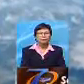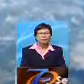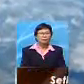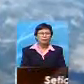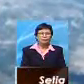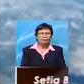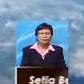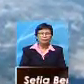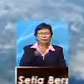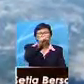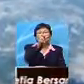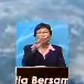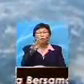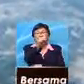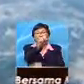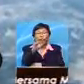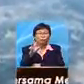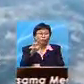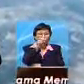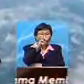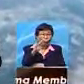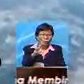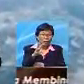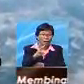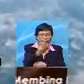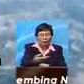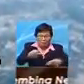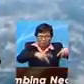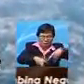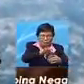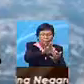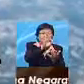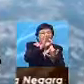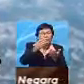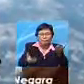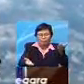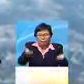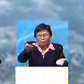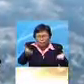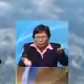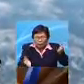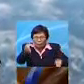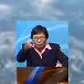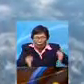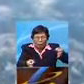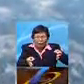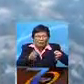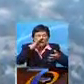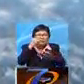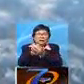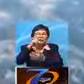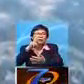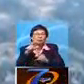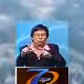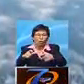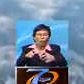Pengasihan menggunakan bahan kimia antara pilihan dipertimbangkan bagi menangani jenayah seksual golongan